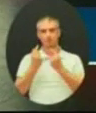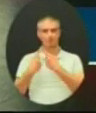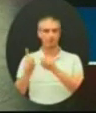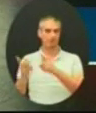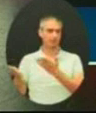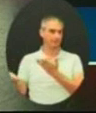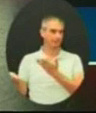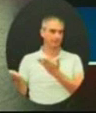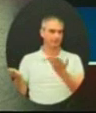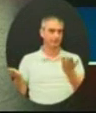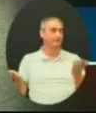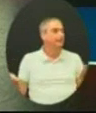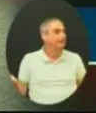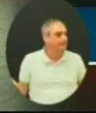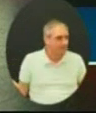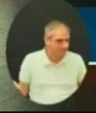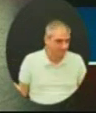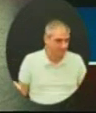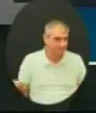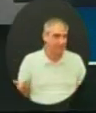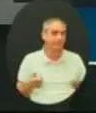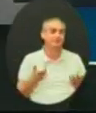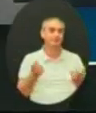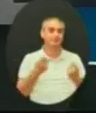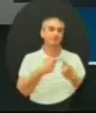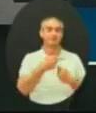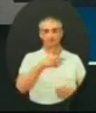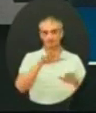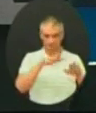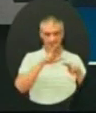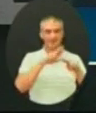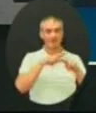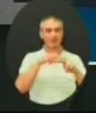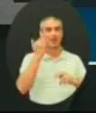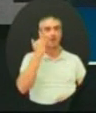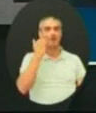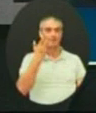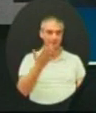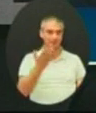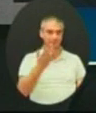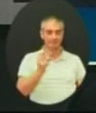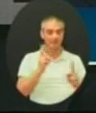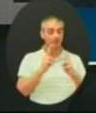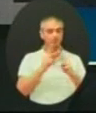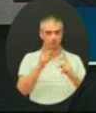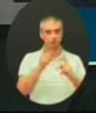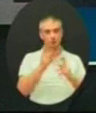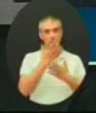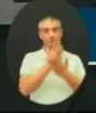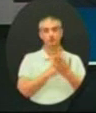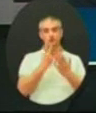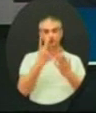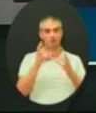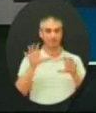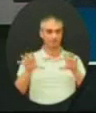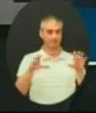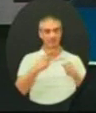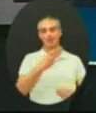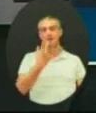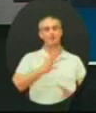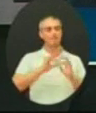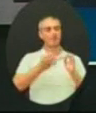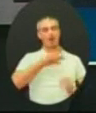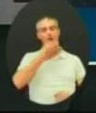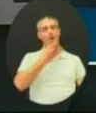מה, על תפוזים. טוב, אליבד ראש הממשלה נתניהו וגם אחר כך האמריקנים, הפגישה הזאת נחלקה לשניים, ההצהרות שנאמרו